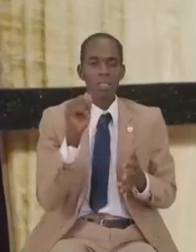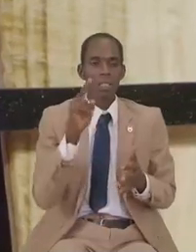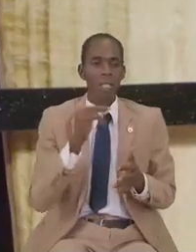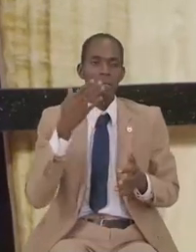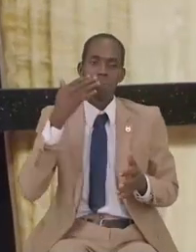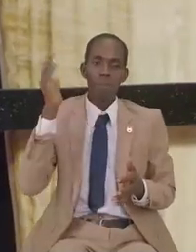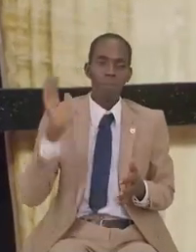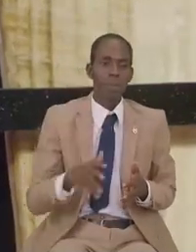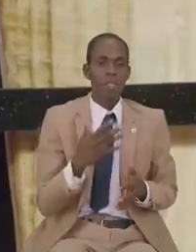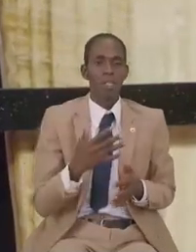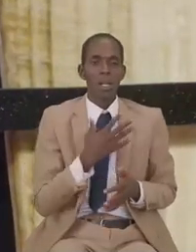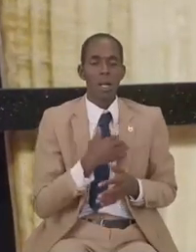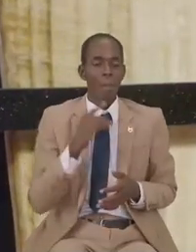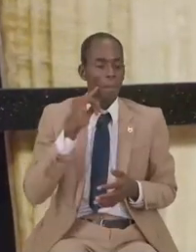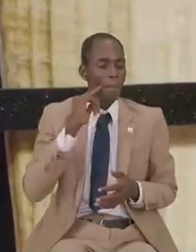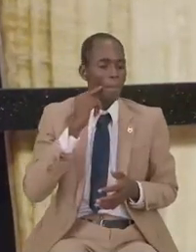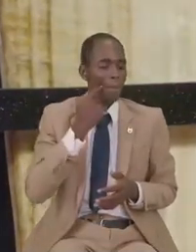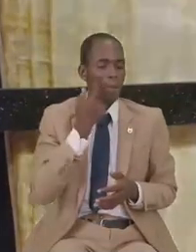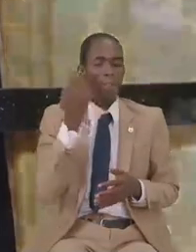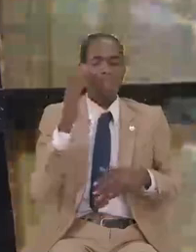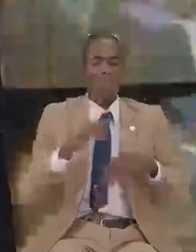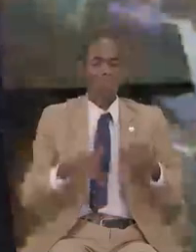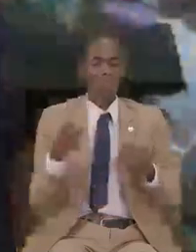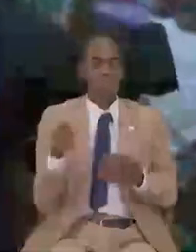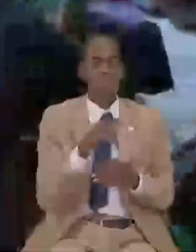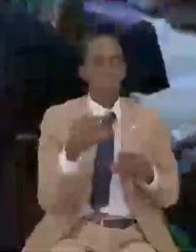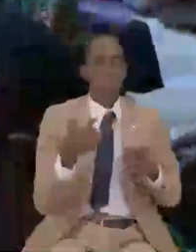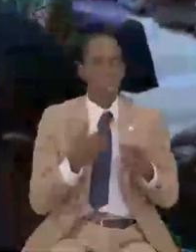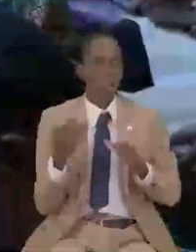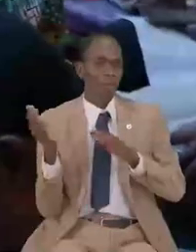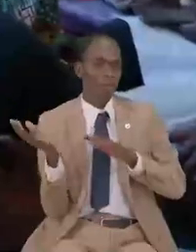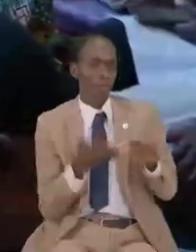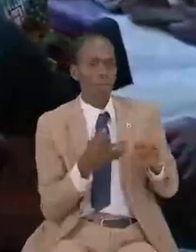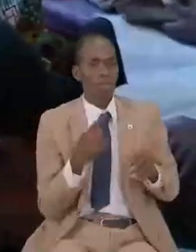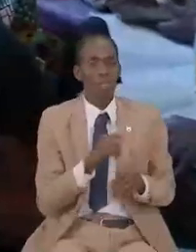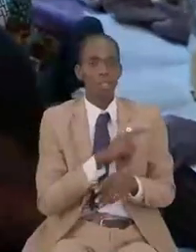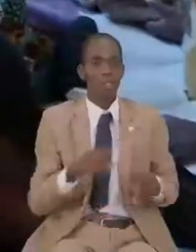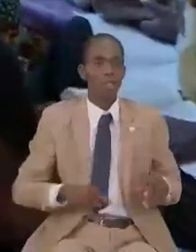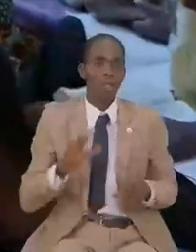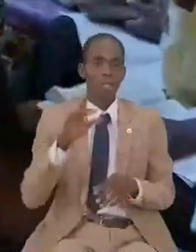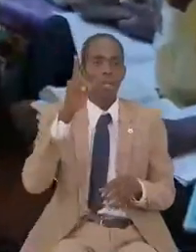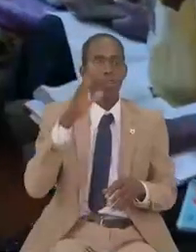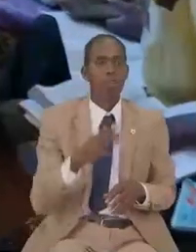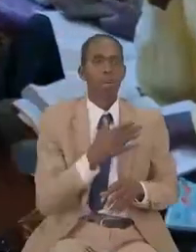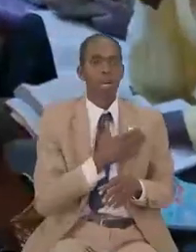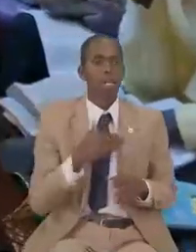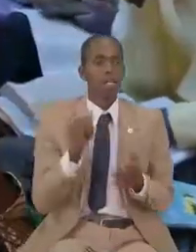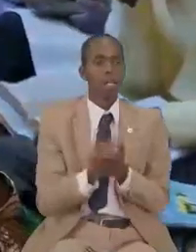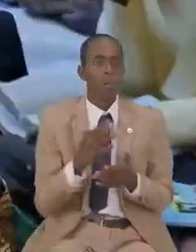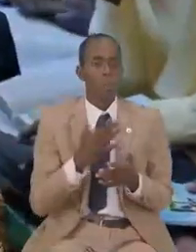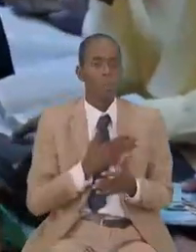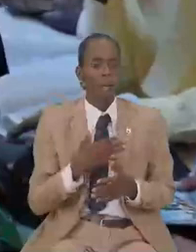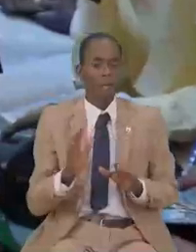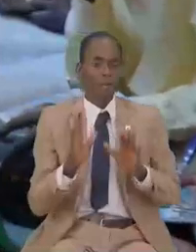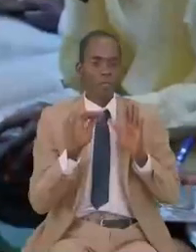chose mauvaise et amère d'abandonner l'Éternel ton Dieu et de n'avoir de moi aucune